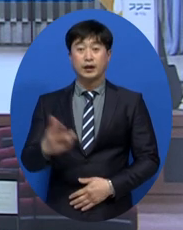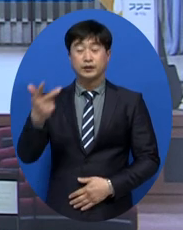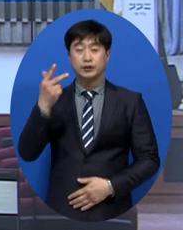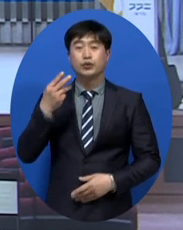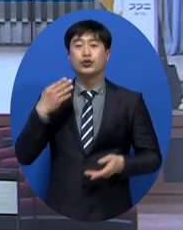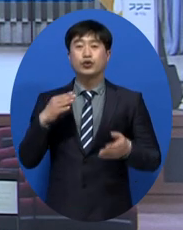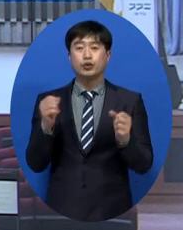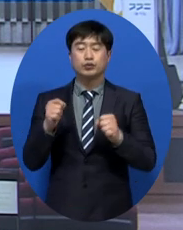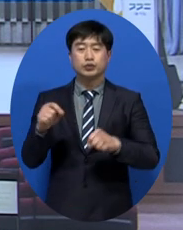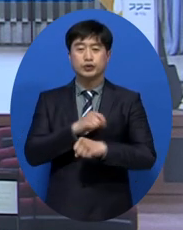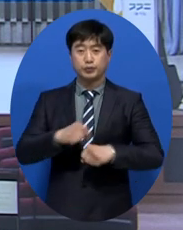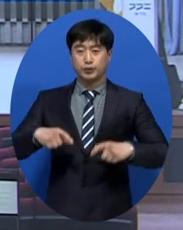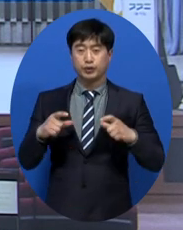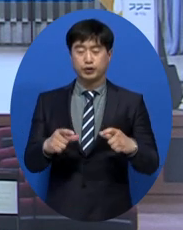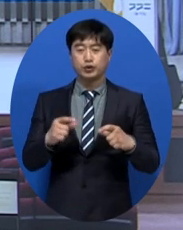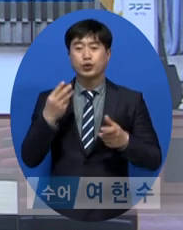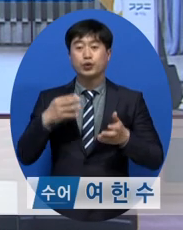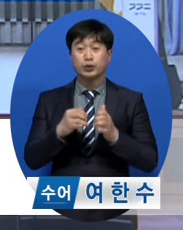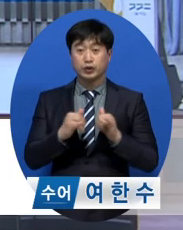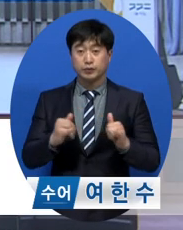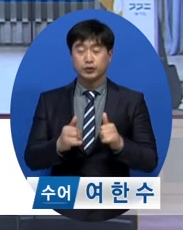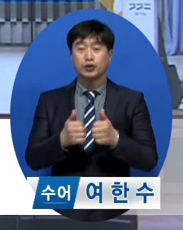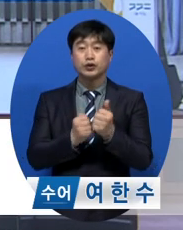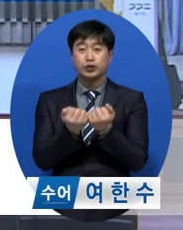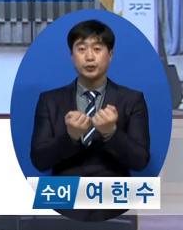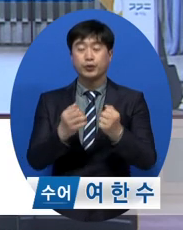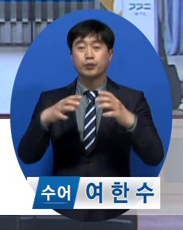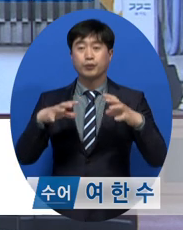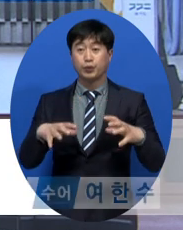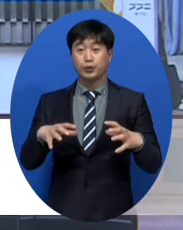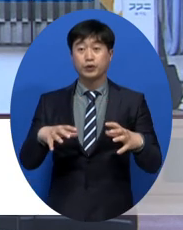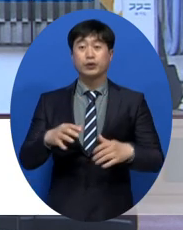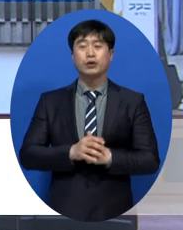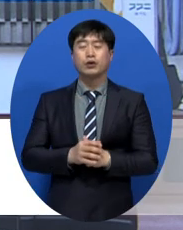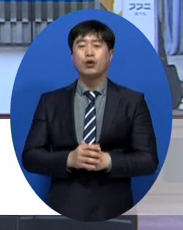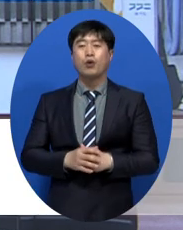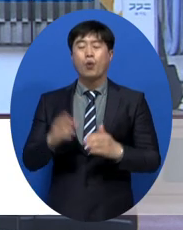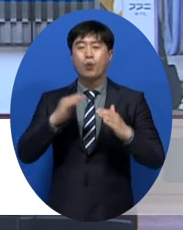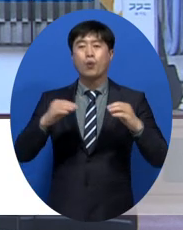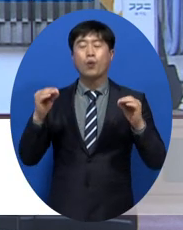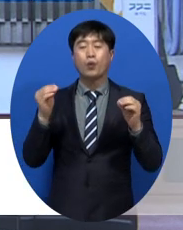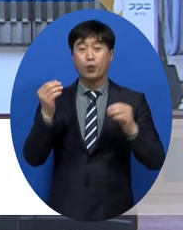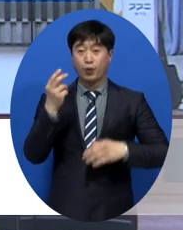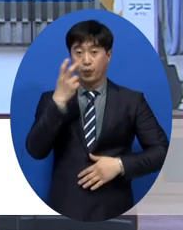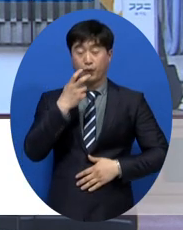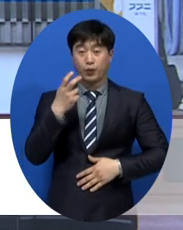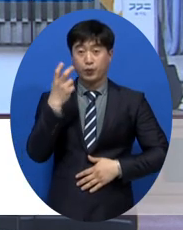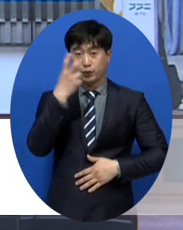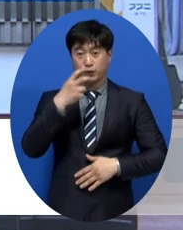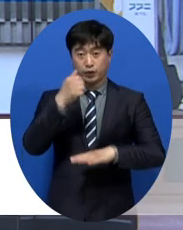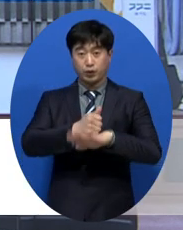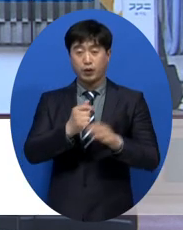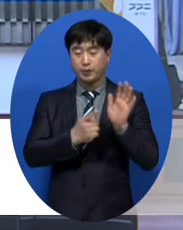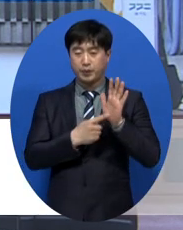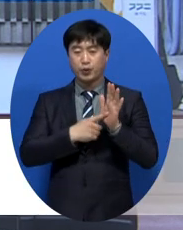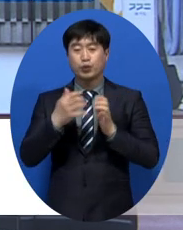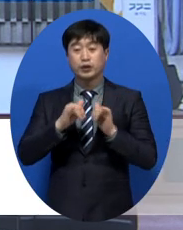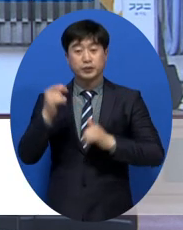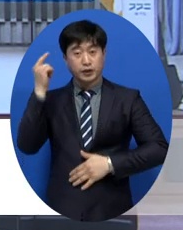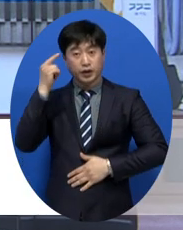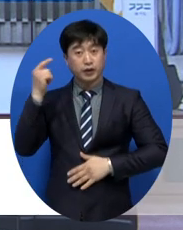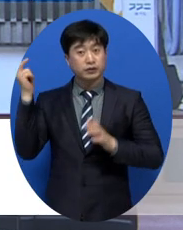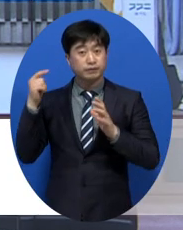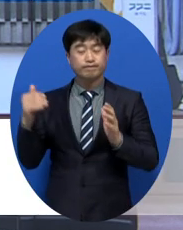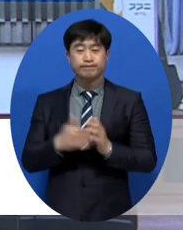지난주 경기북부 특별자치도 도민 설명회를 통해 수기 공론조사 결과를 발표하고 도민의 의견을